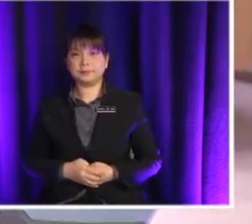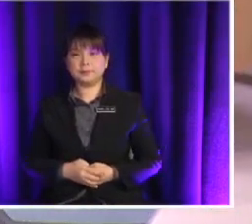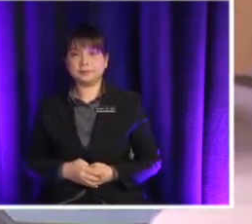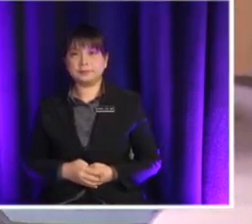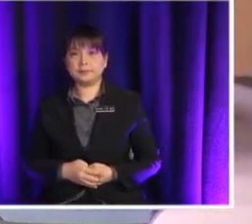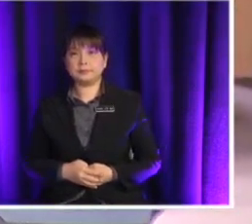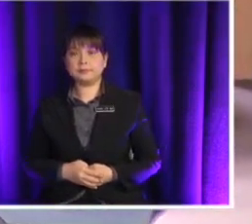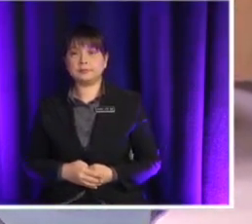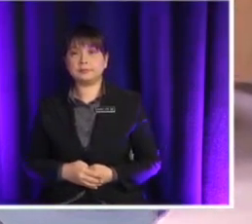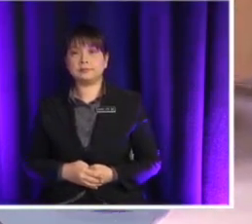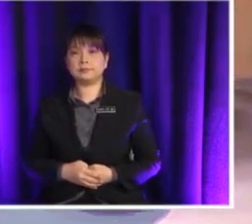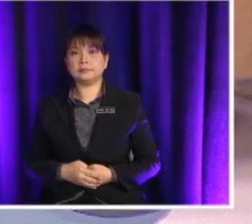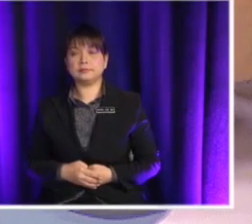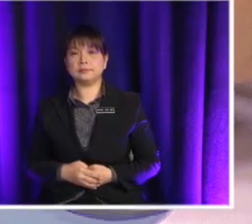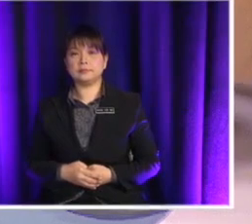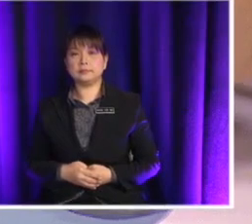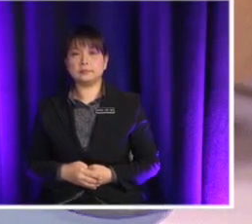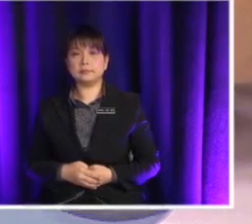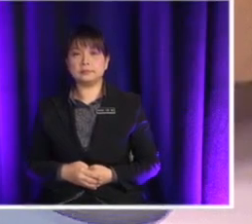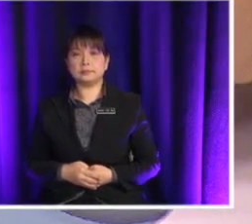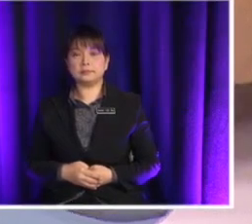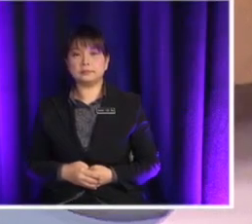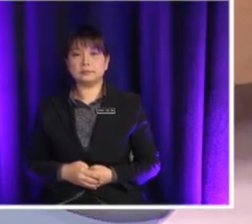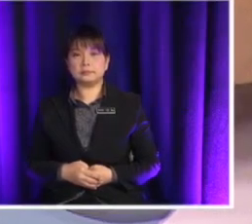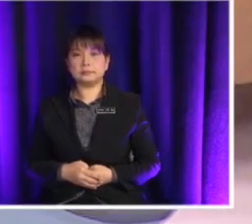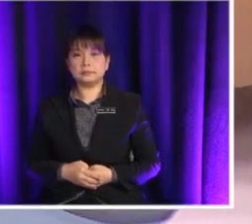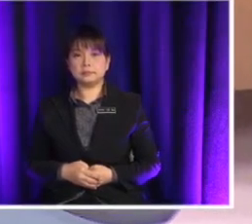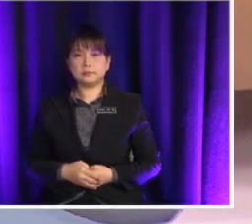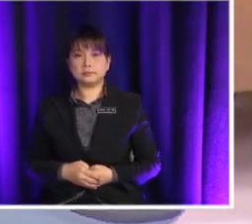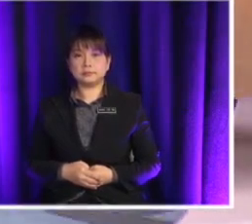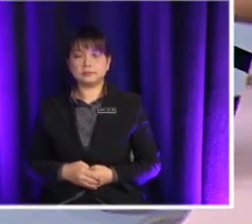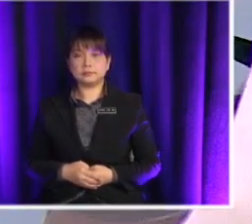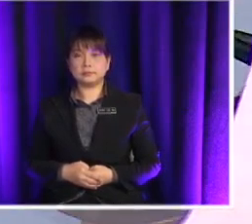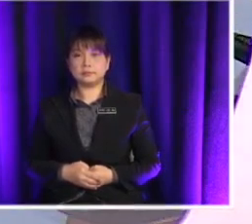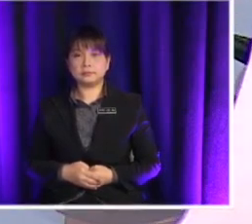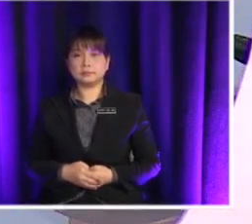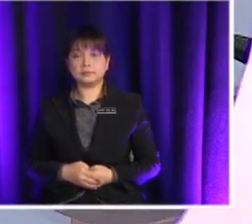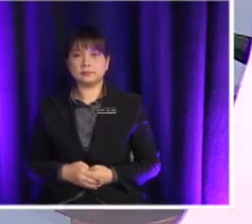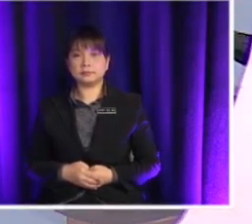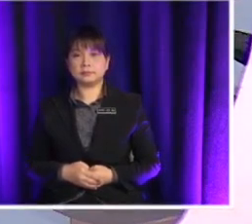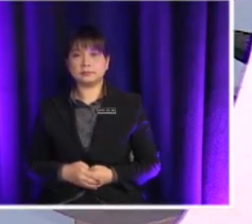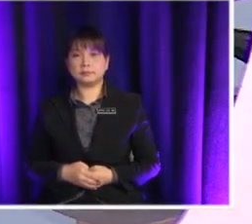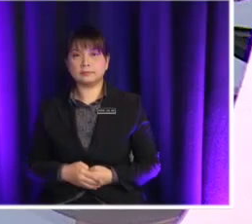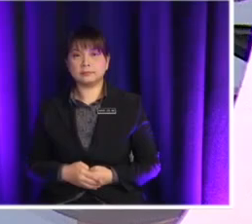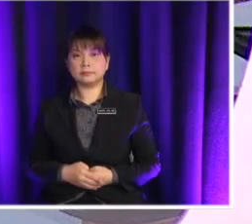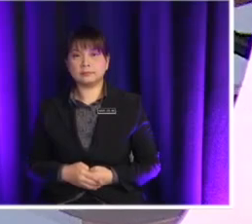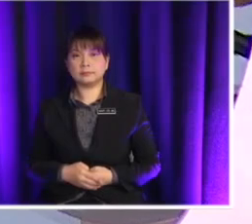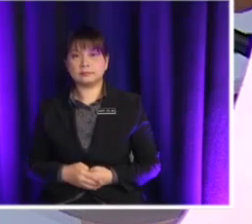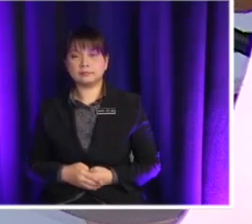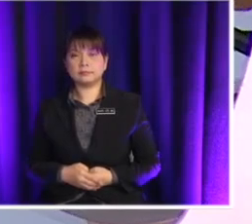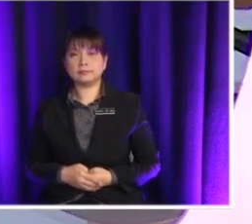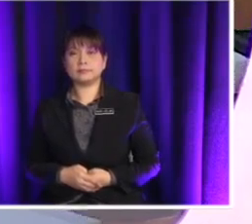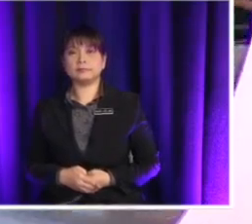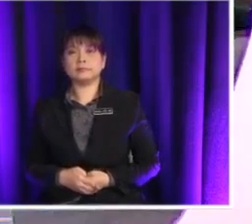kita boleh pilih yang sini pun boleh. Sini pun boleh terpulang mana-mana. Ini kreativiti calon sebenarnya. Okey, cikgu. Saya letak sebelah dah, cikgu. Boleh